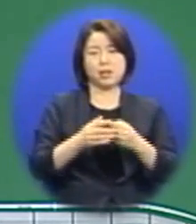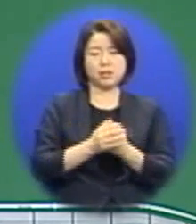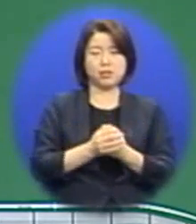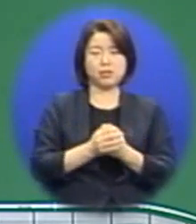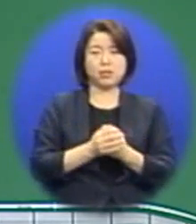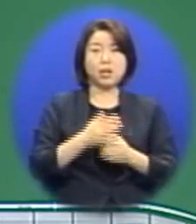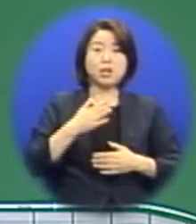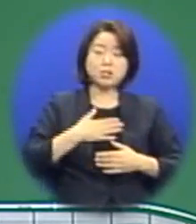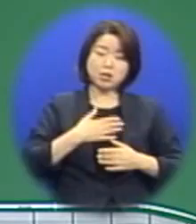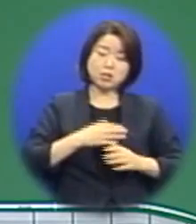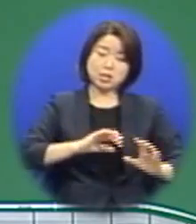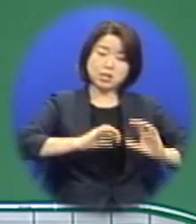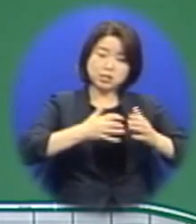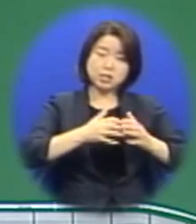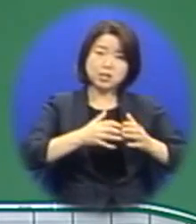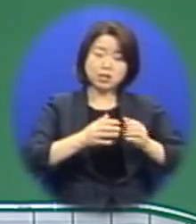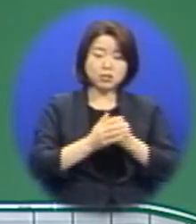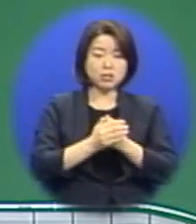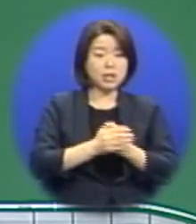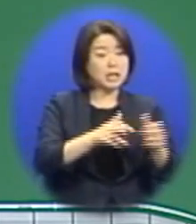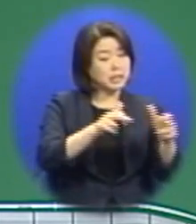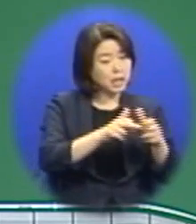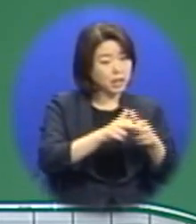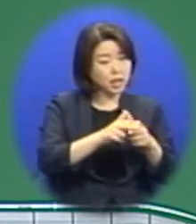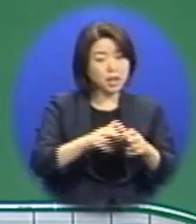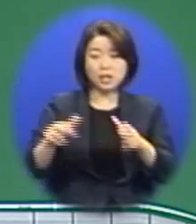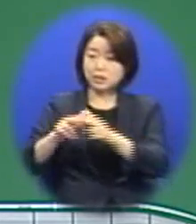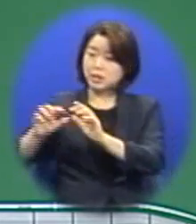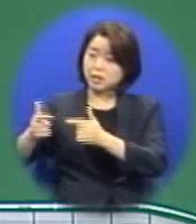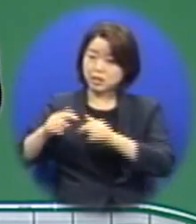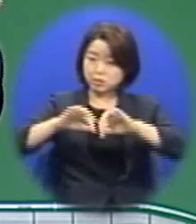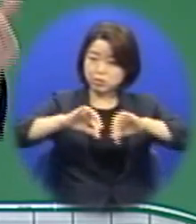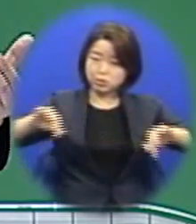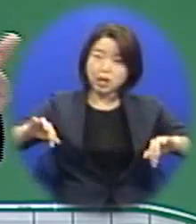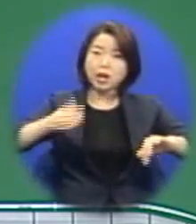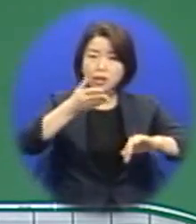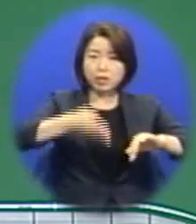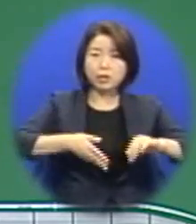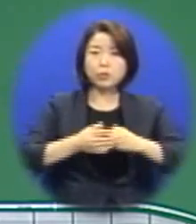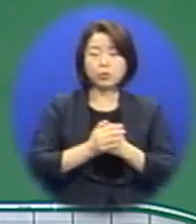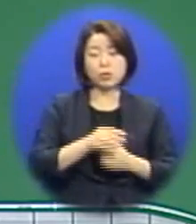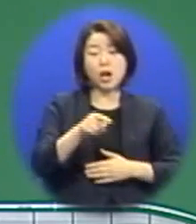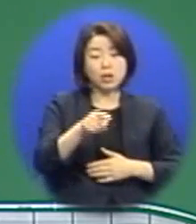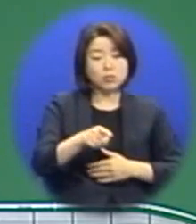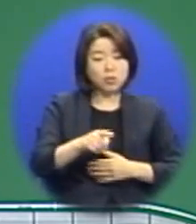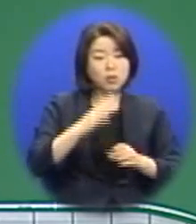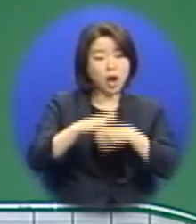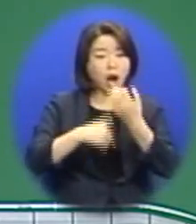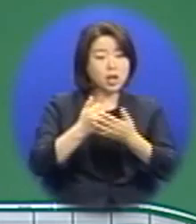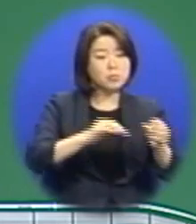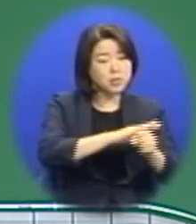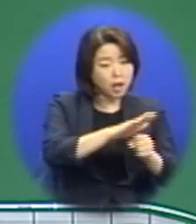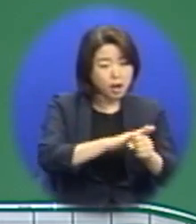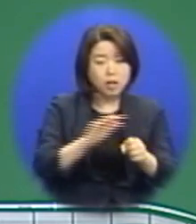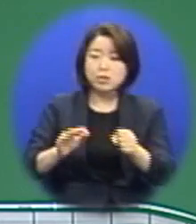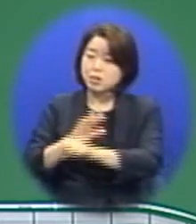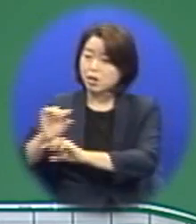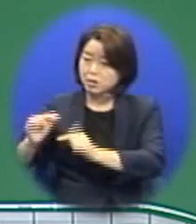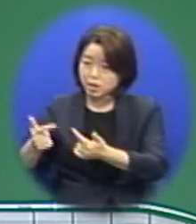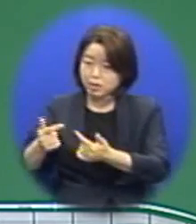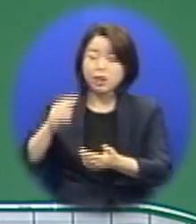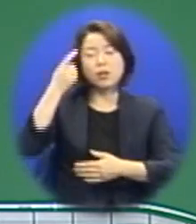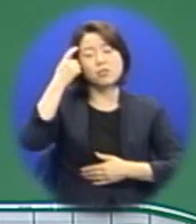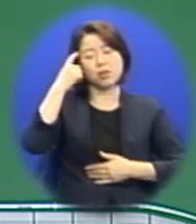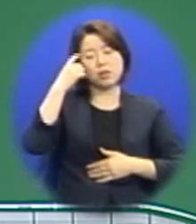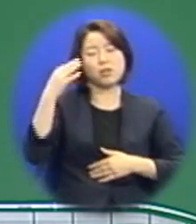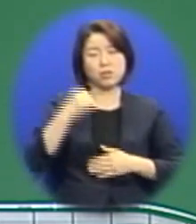장애와 비장애라는 기준 하나로 나누었고 그것으로 하나님이 사랑하신다 안 하신다 판단하였습니다.